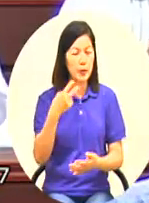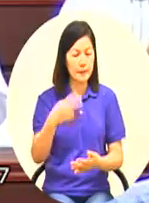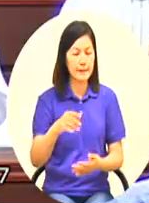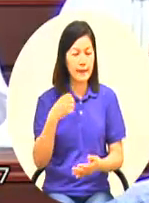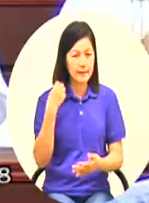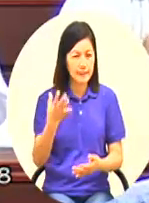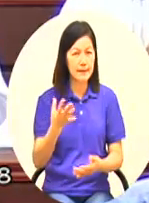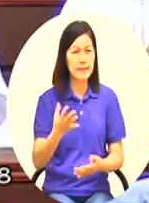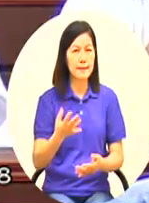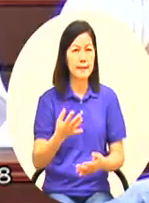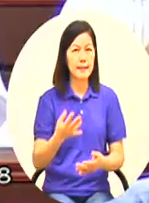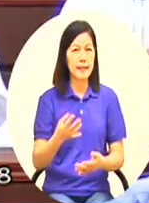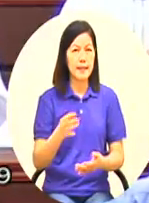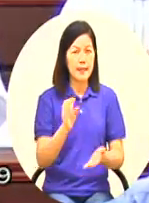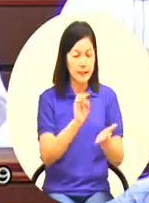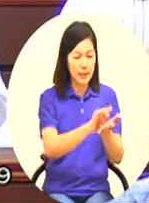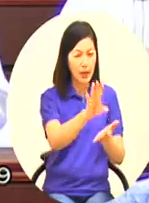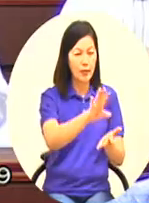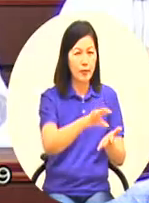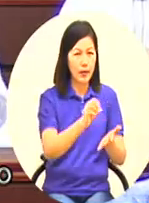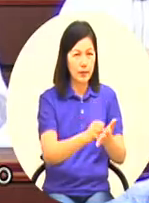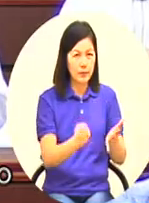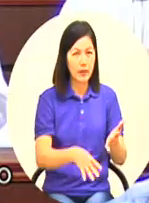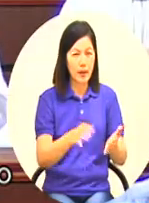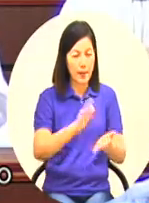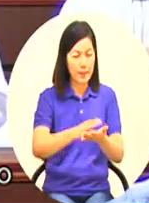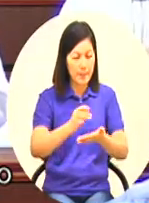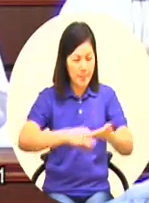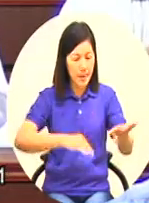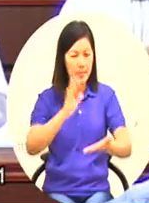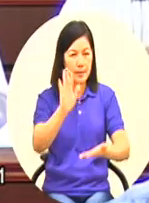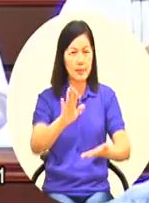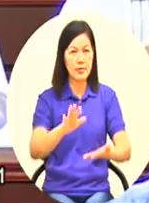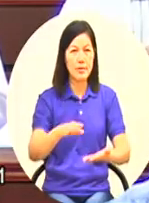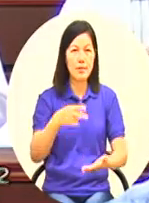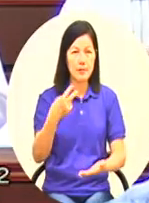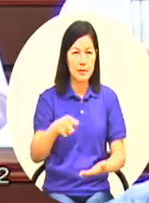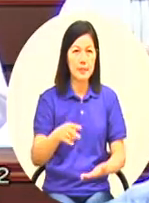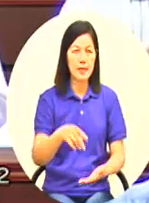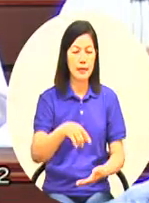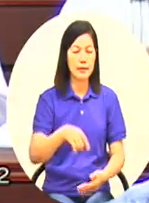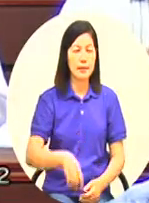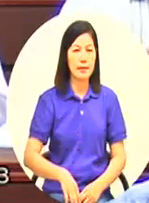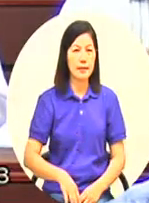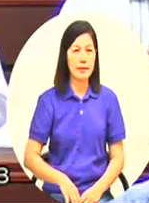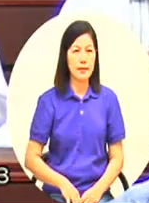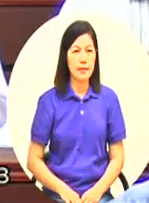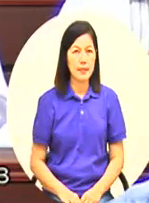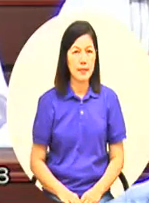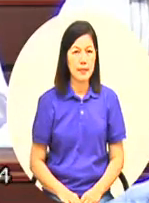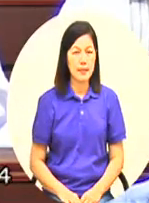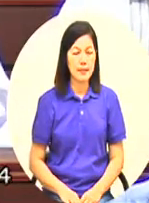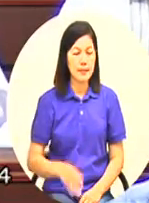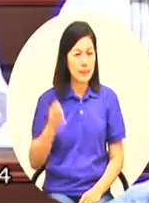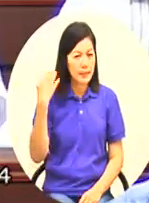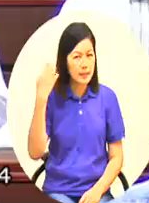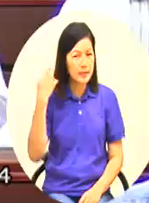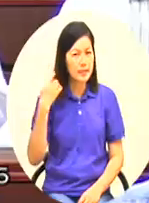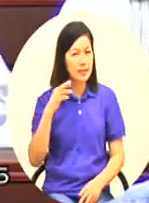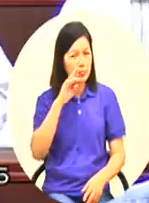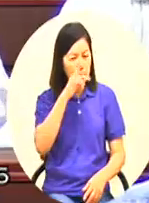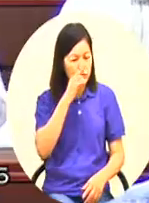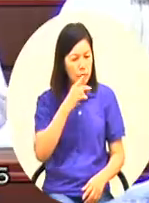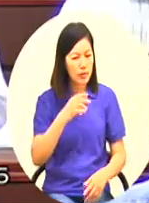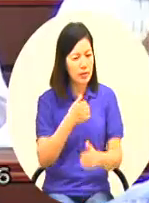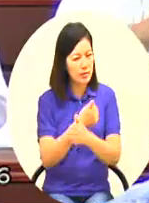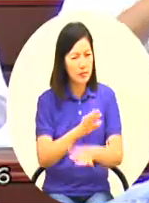要还要再那个做拍卖或者是贩售的话，我们会截取以前的这个经验，